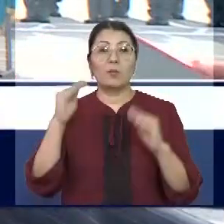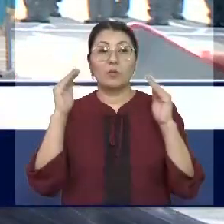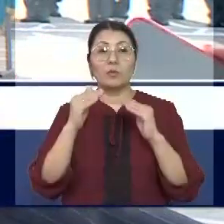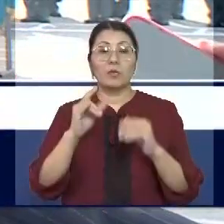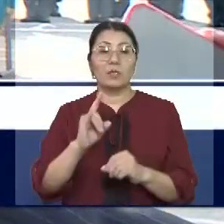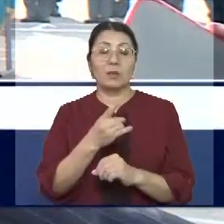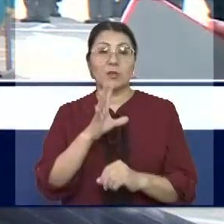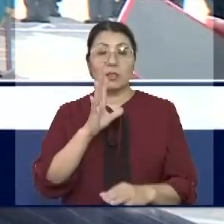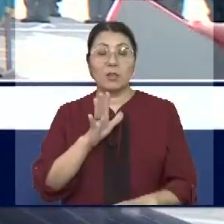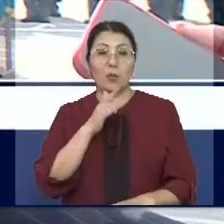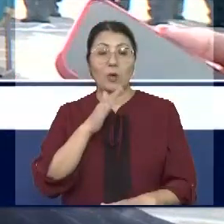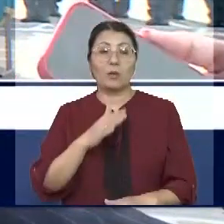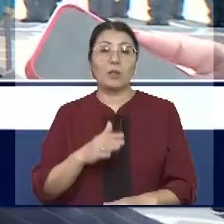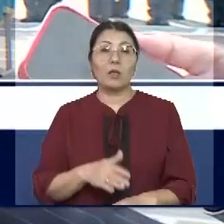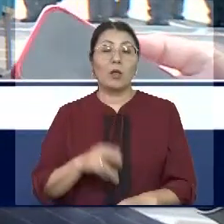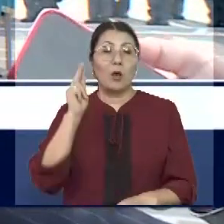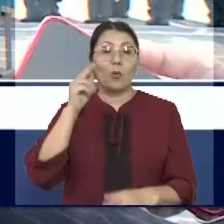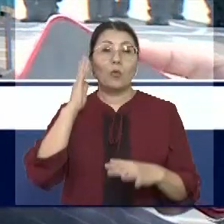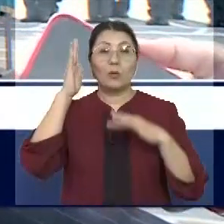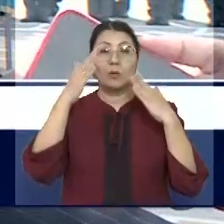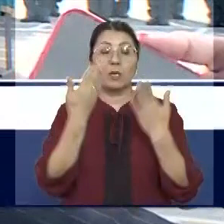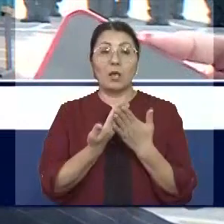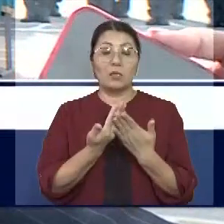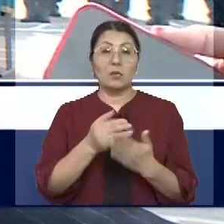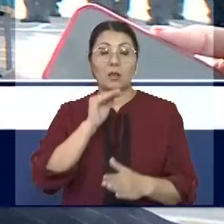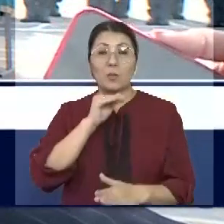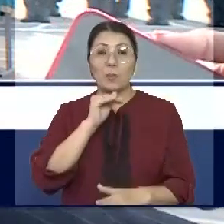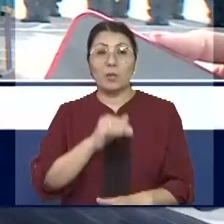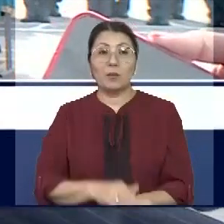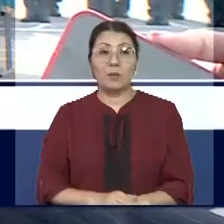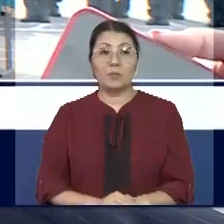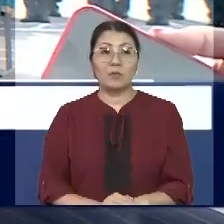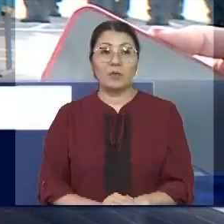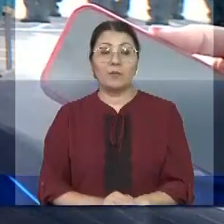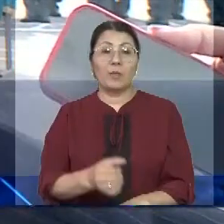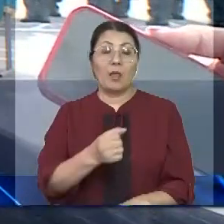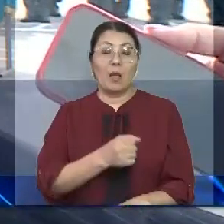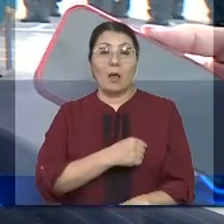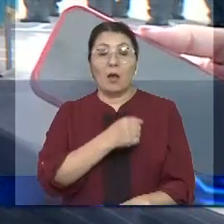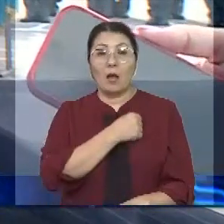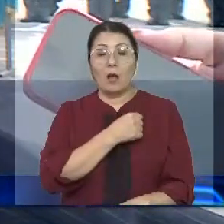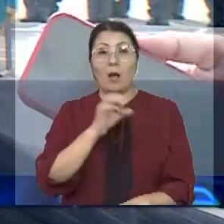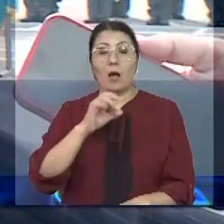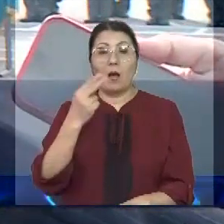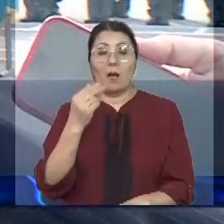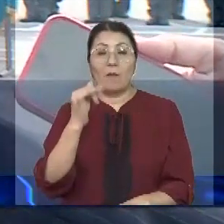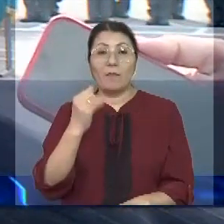кішкентай кезімнен түсуді армандағам. Менің қазіргі мамандығым офицер боевое управление.